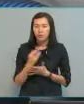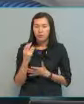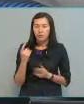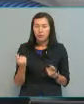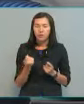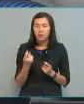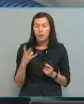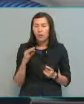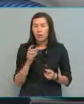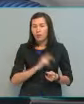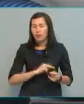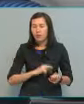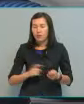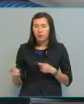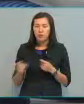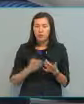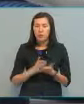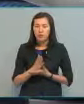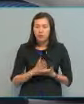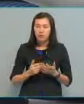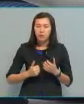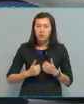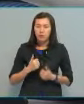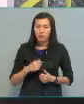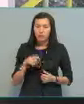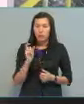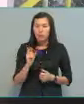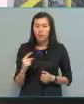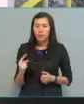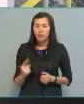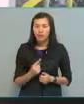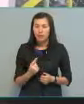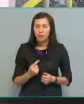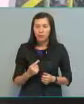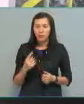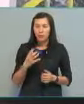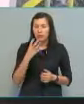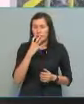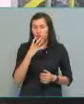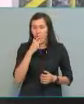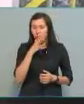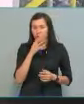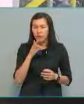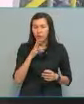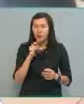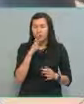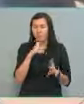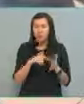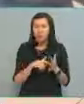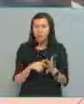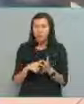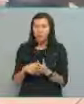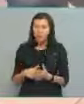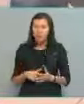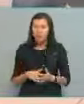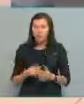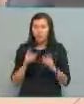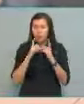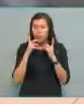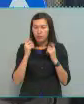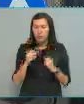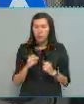емес, бірақ жолаушы тасымал қызметінде мақтаулы маманның бірі. Аптап ыстықта карантин талаптарын болжытпай орындап,